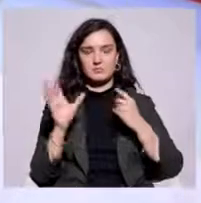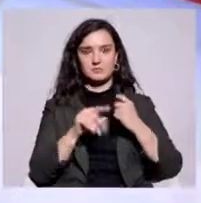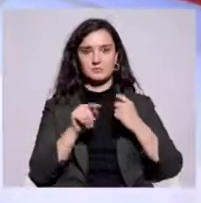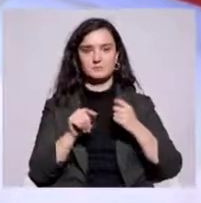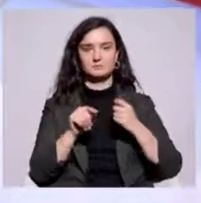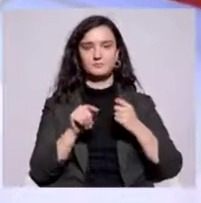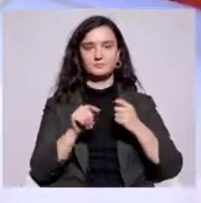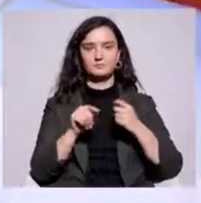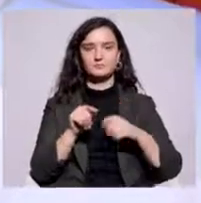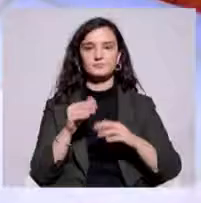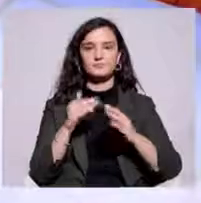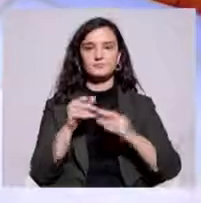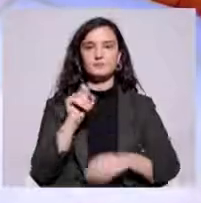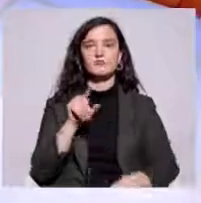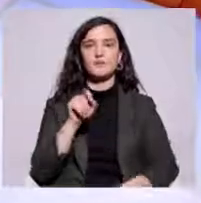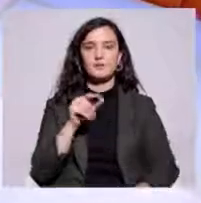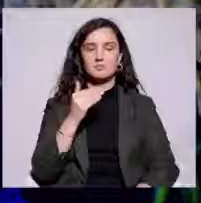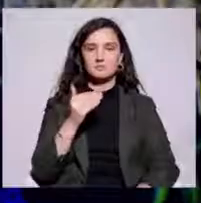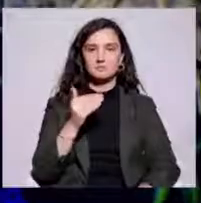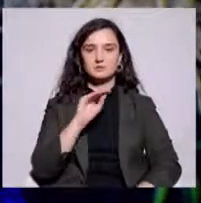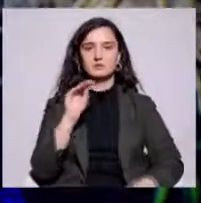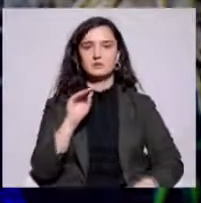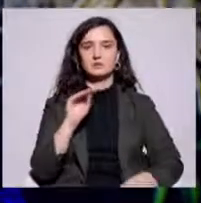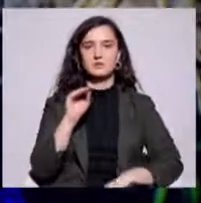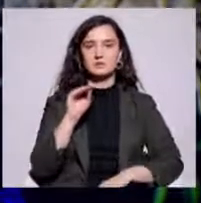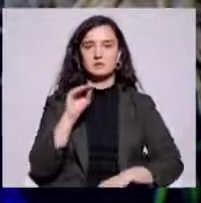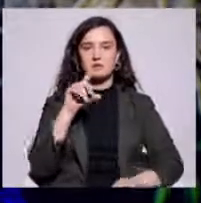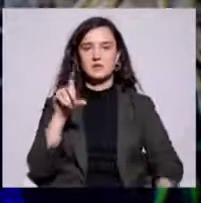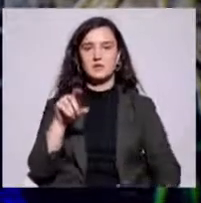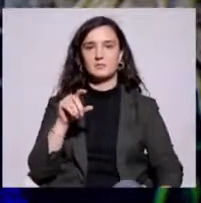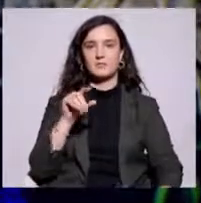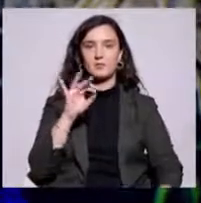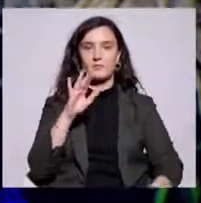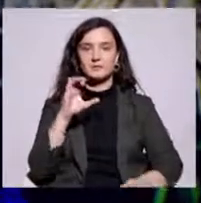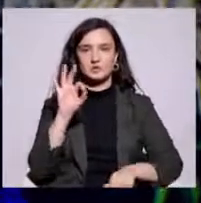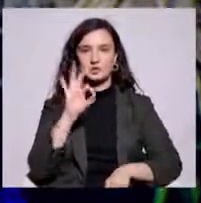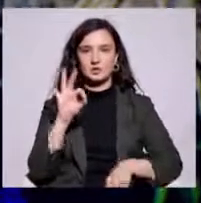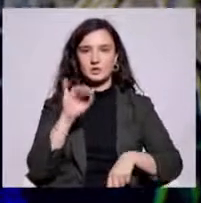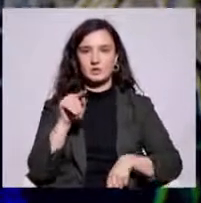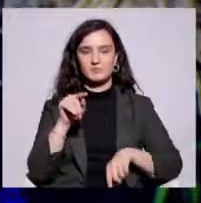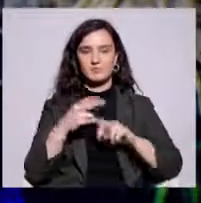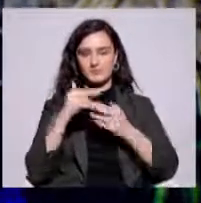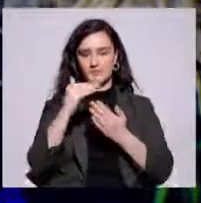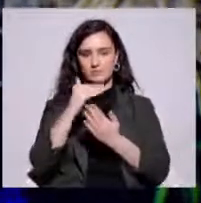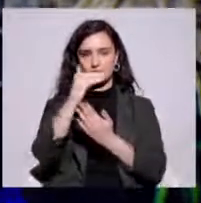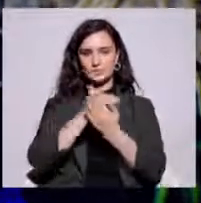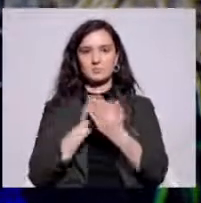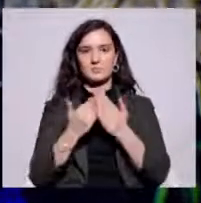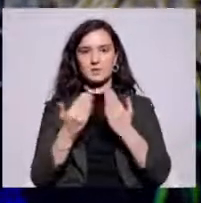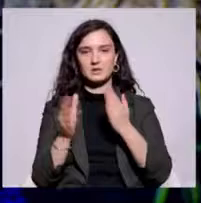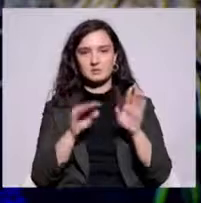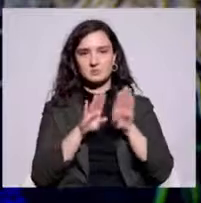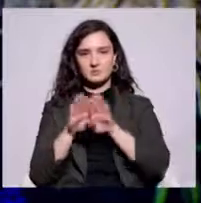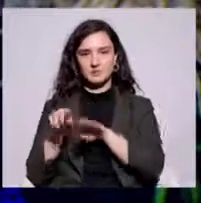below. საშინაო დავალებისთვის დაწერეთ პარაგრაფი ოფისის შესახებ, ქვემოთ მოცემული